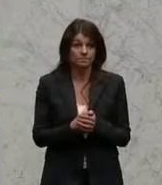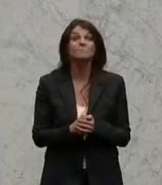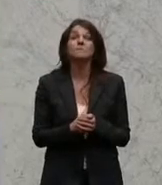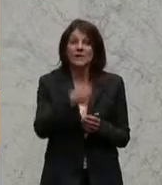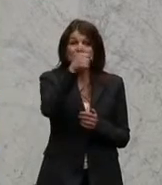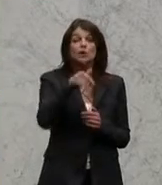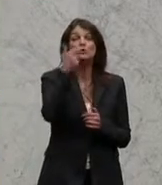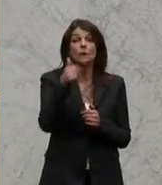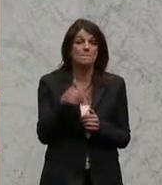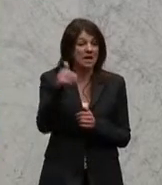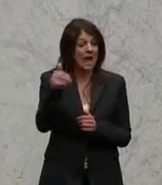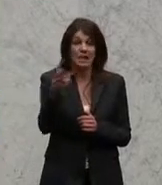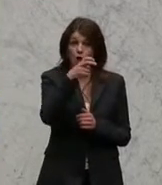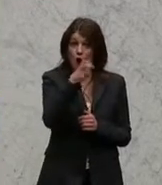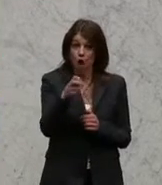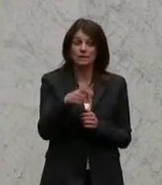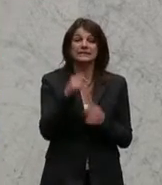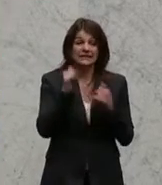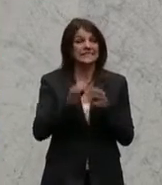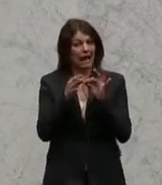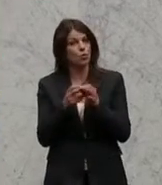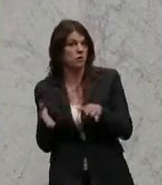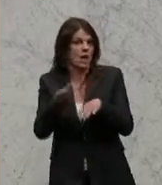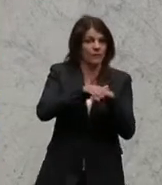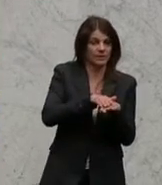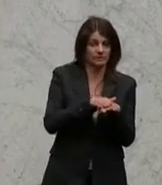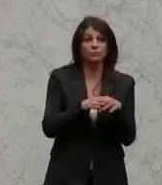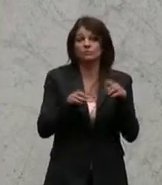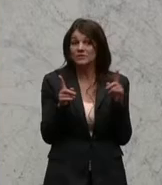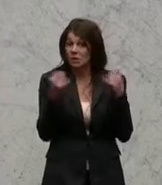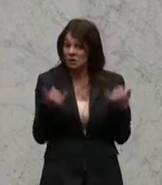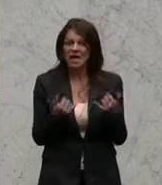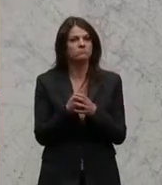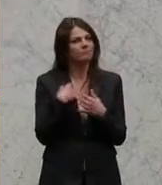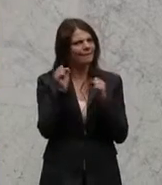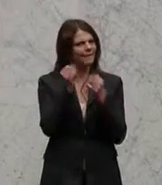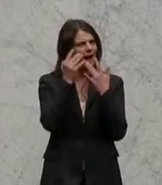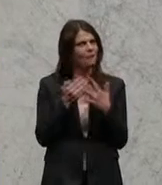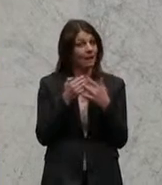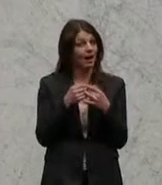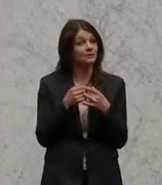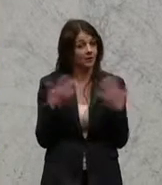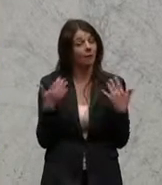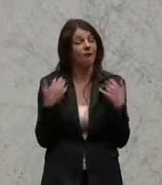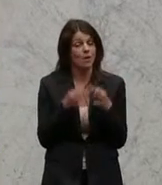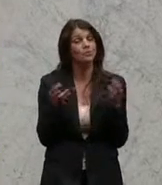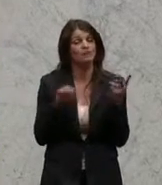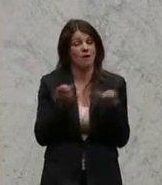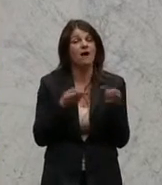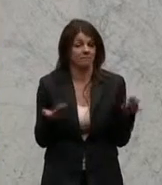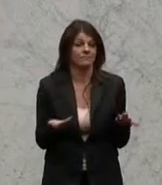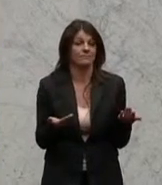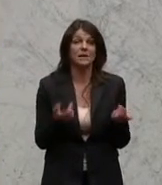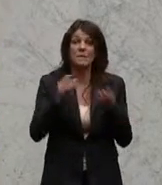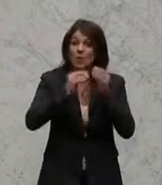1,2 Milliarden Euro gibt jetzt Kärnten dazu. Und jetzt können wir uns ausrechnen, wo der große Schaden ist. Das